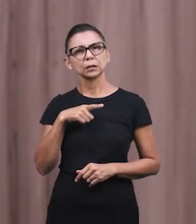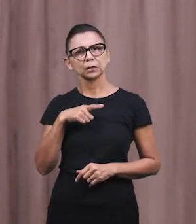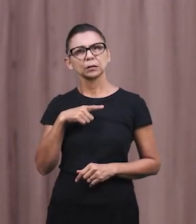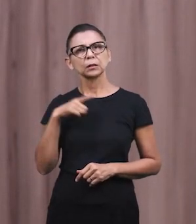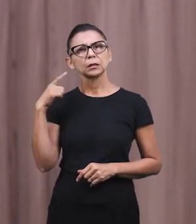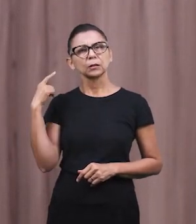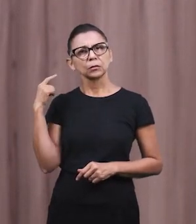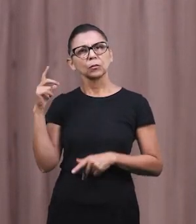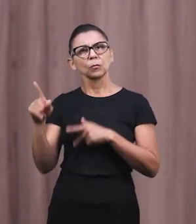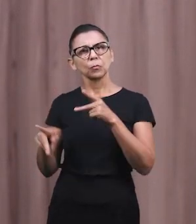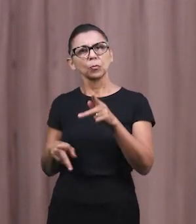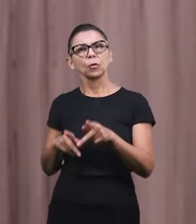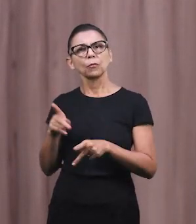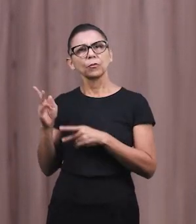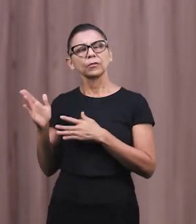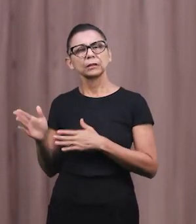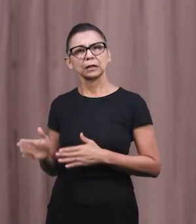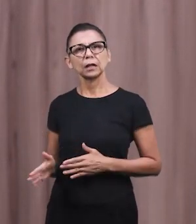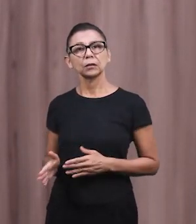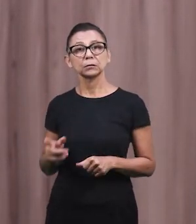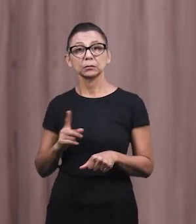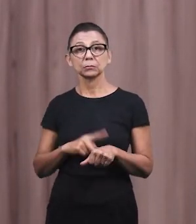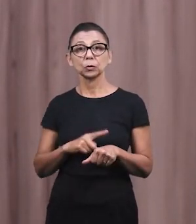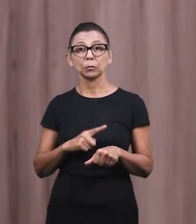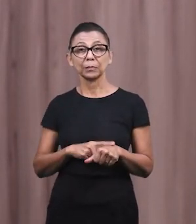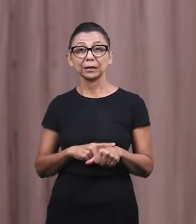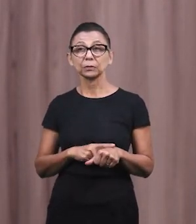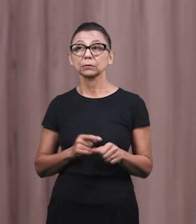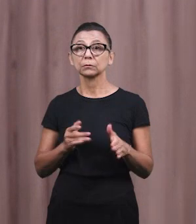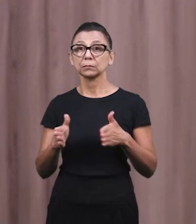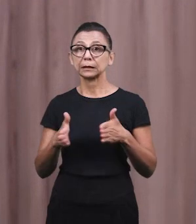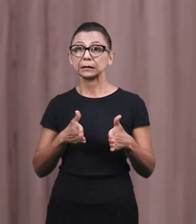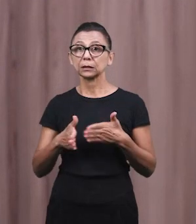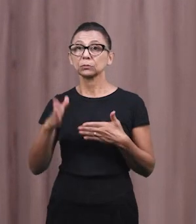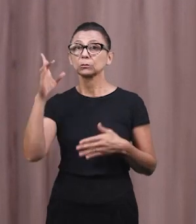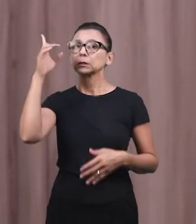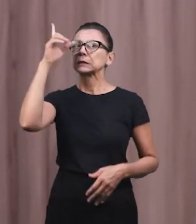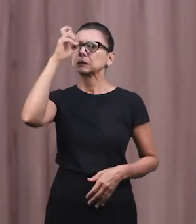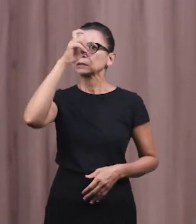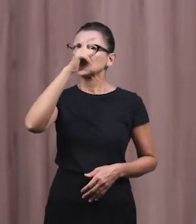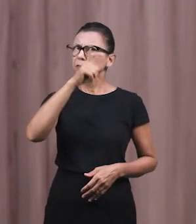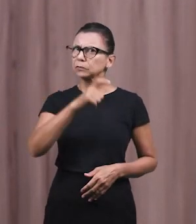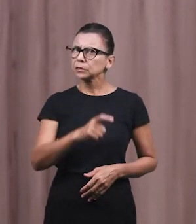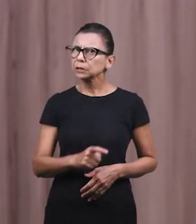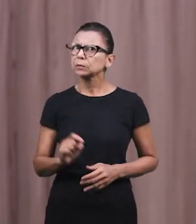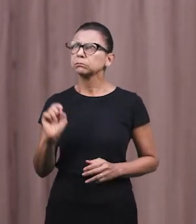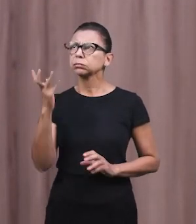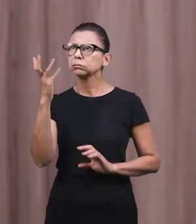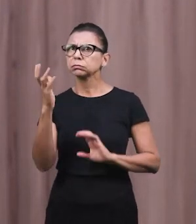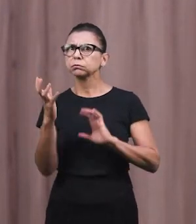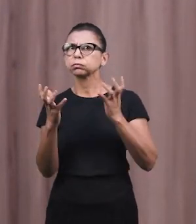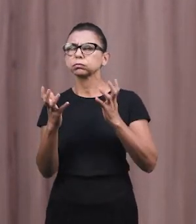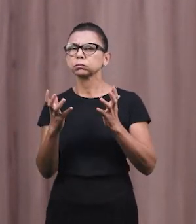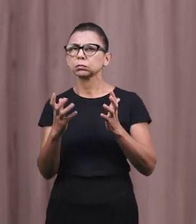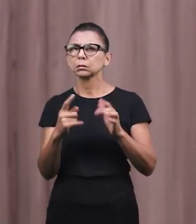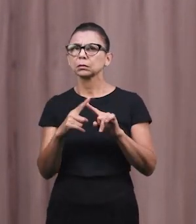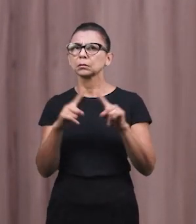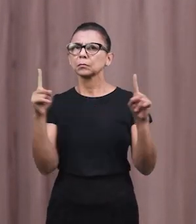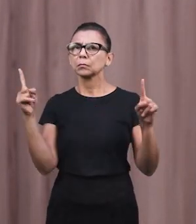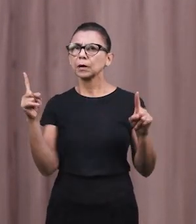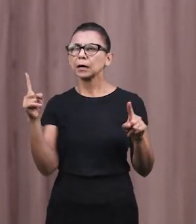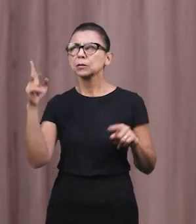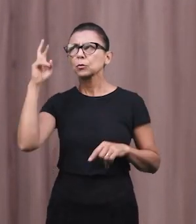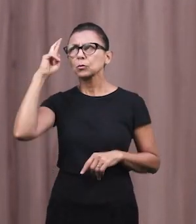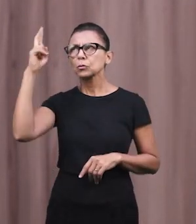к нам, к Твоему народу в этот трудный момент. Среди стольких трудностей